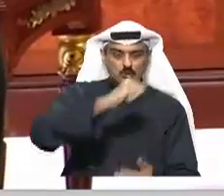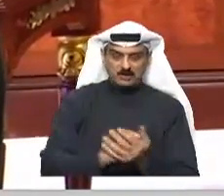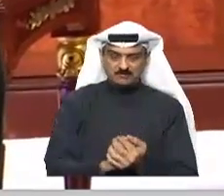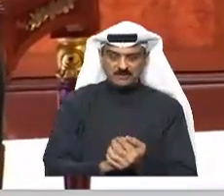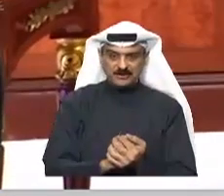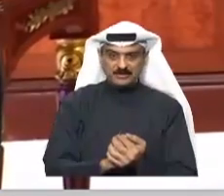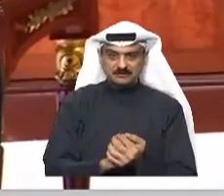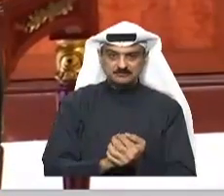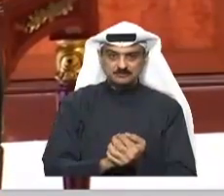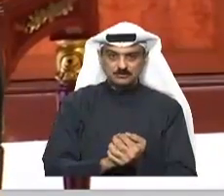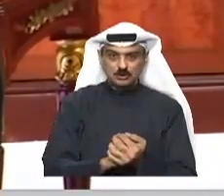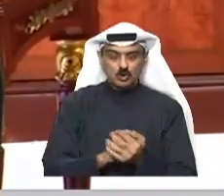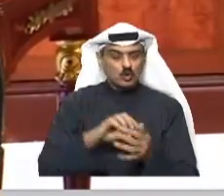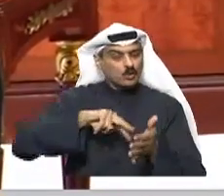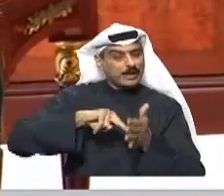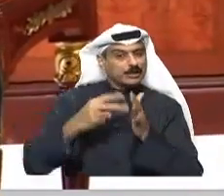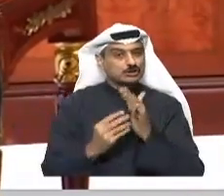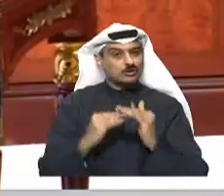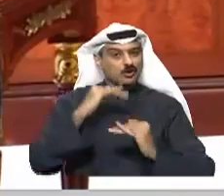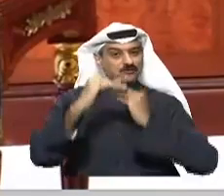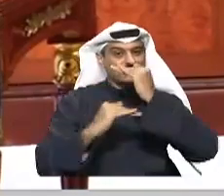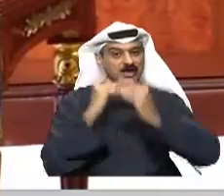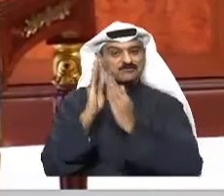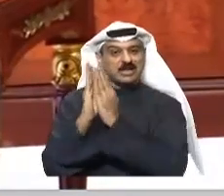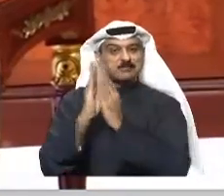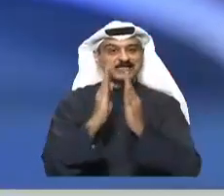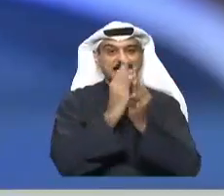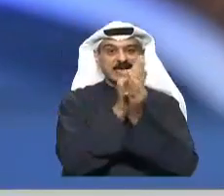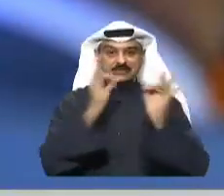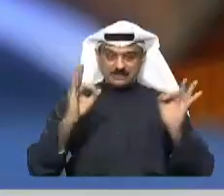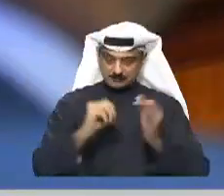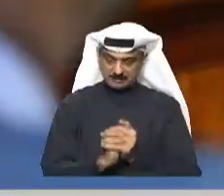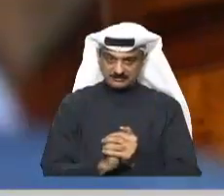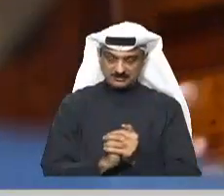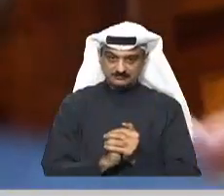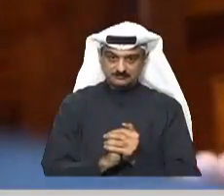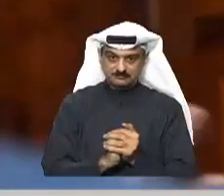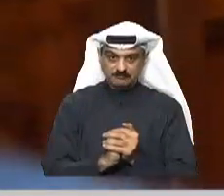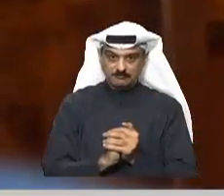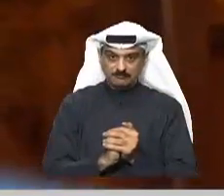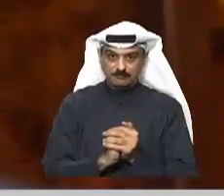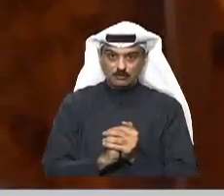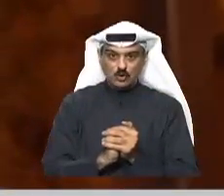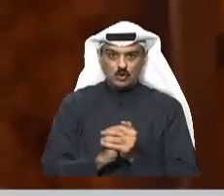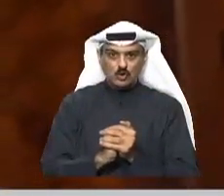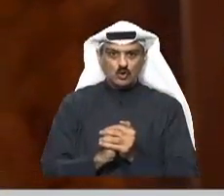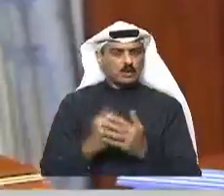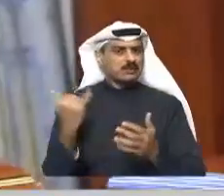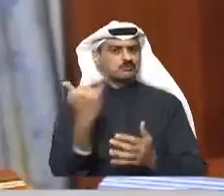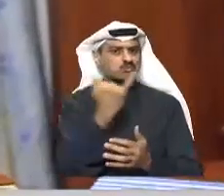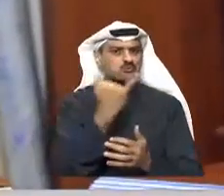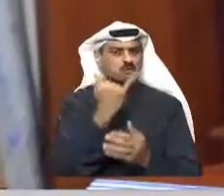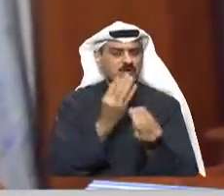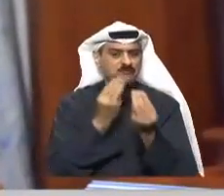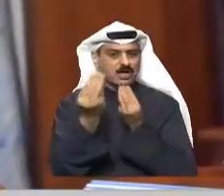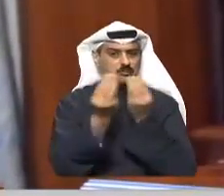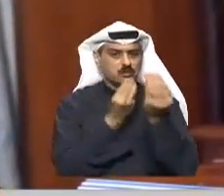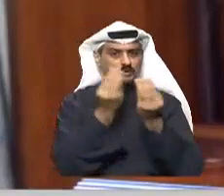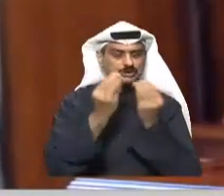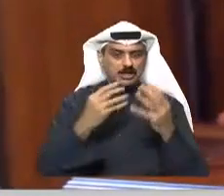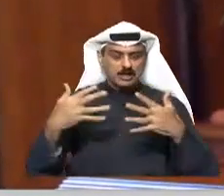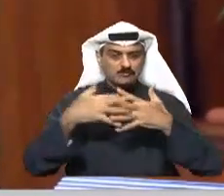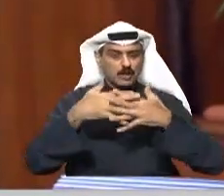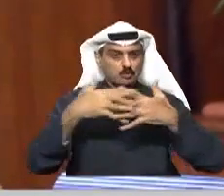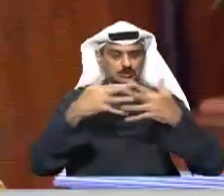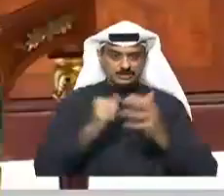الشقيقين وسبل تعزيزها في كافة المجالات، بالإضافة إلى القضايا محل الاهتمام المشترك بما فيها